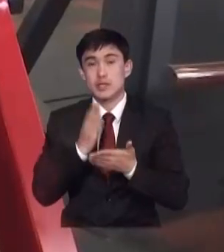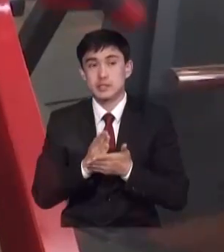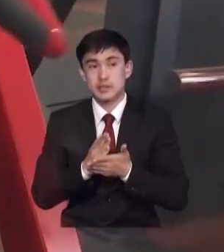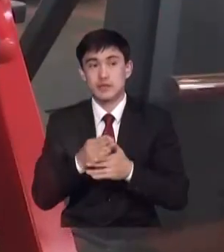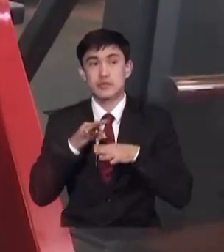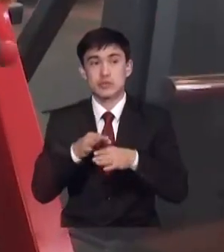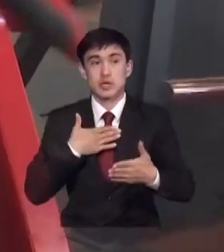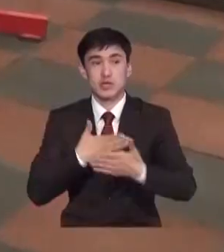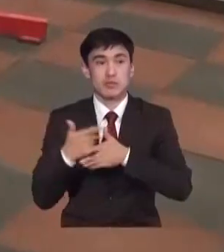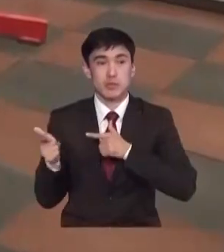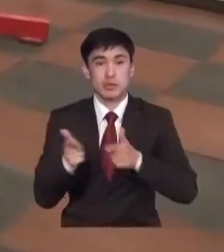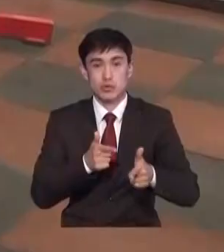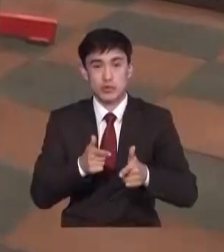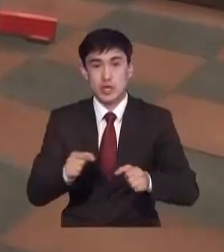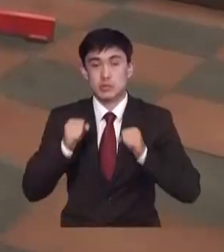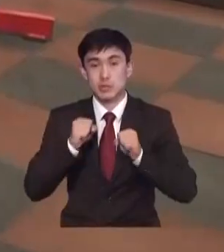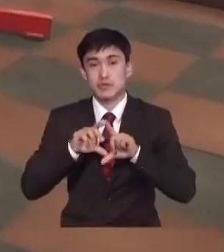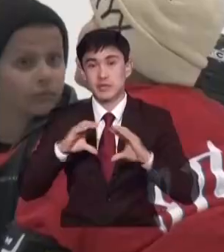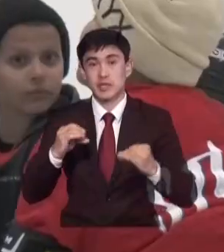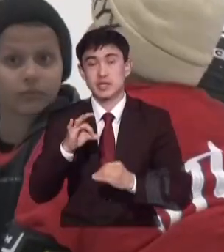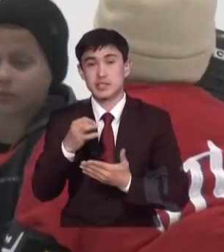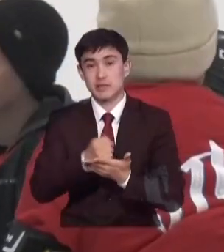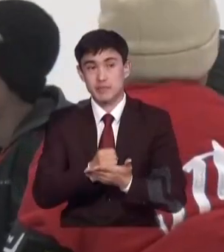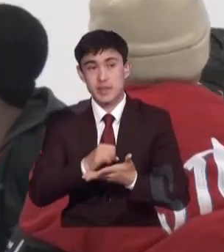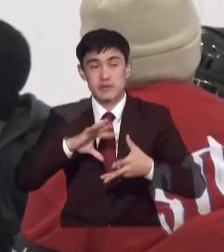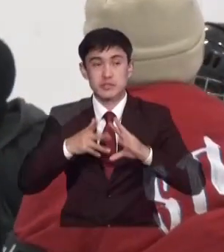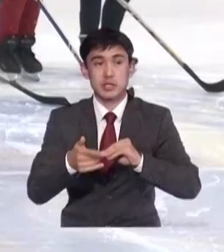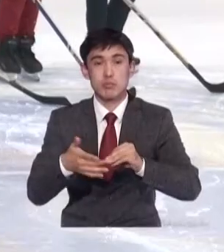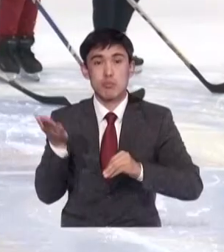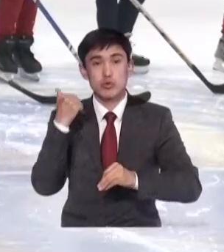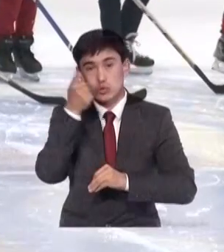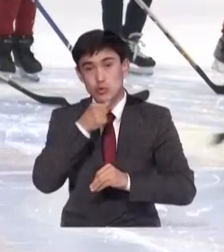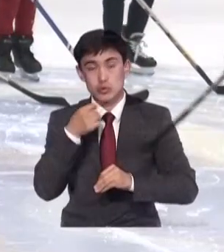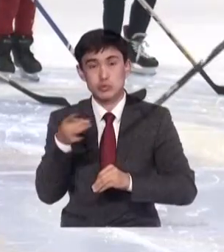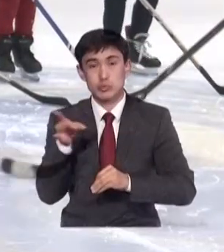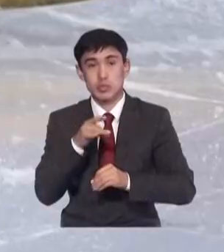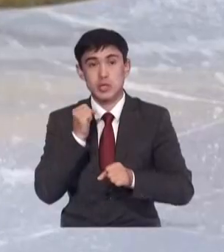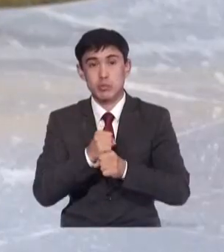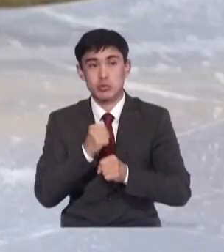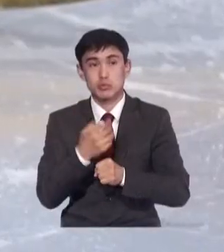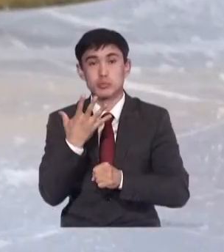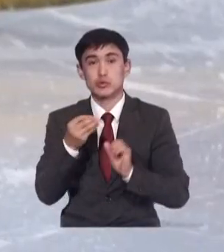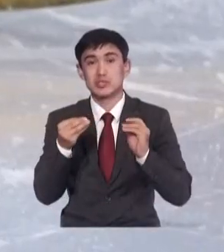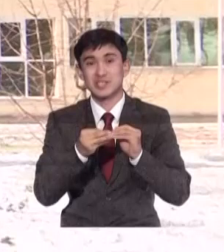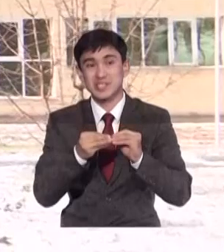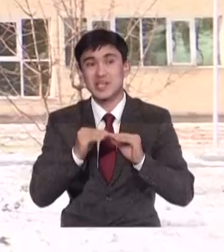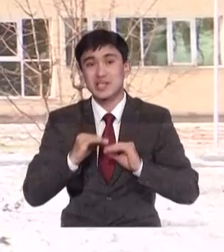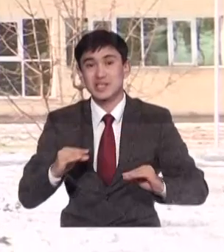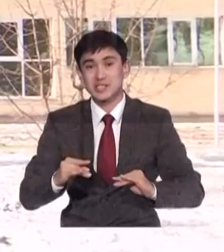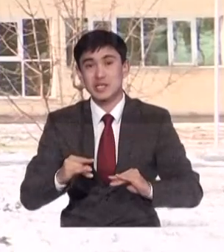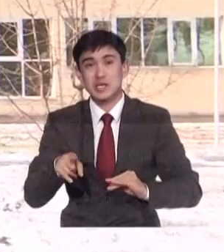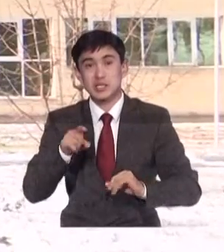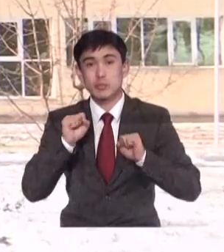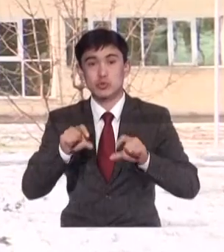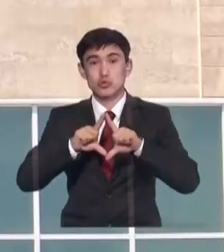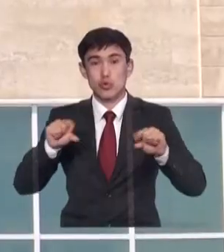этим ведется и активная подготовка спортивного резерва. В целом, по итогам ушедшего года в республике республике функционирует 510 детско-юношеских